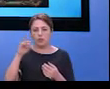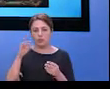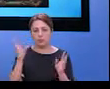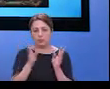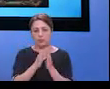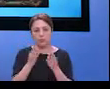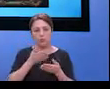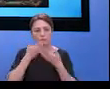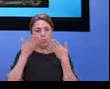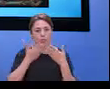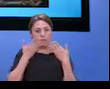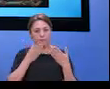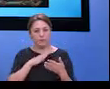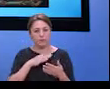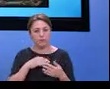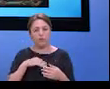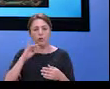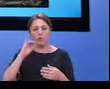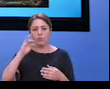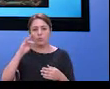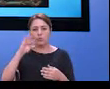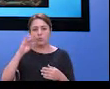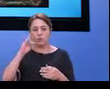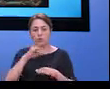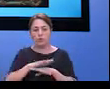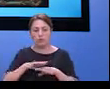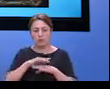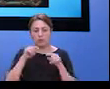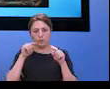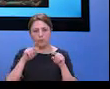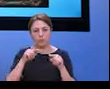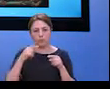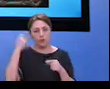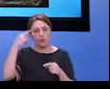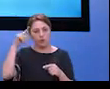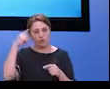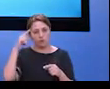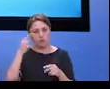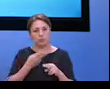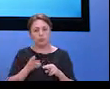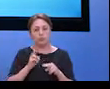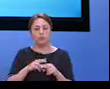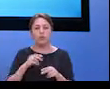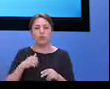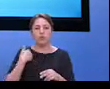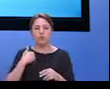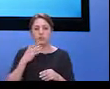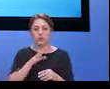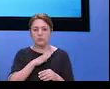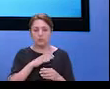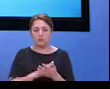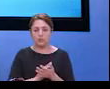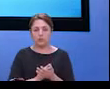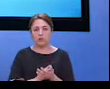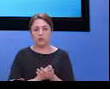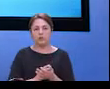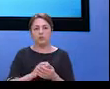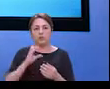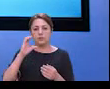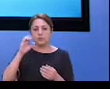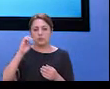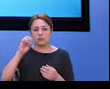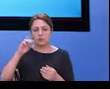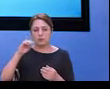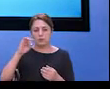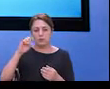Ўқиб бермоқда ва юнонлар уни бу кашфиёт учун шарафламоқда. Страбон юнон тарихчиси